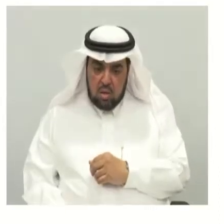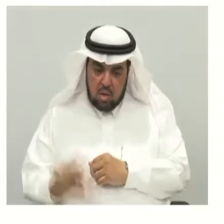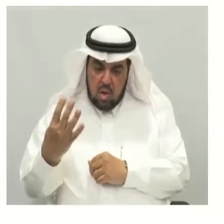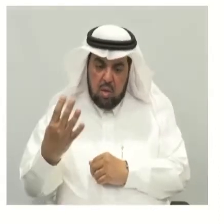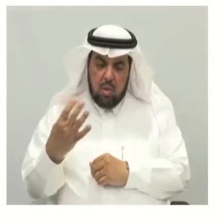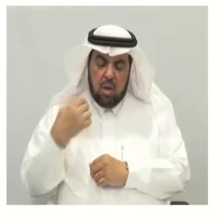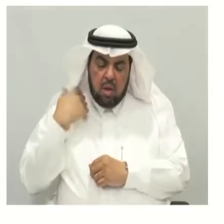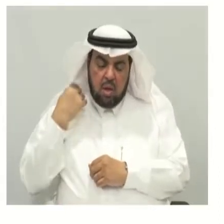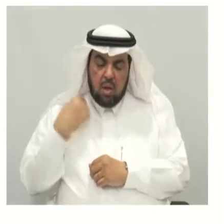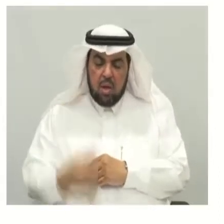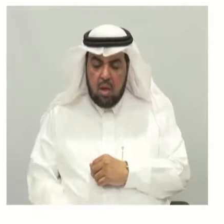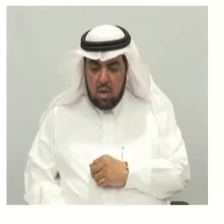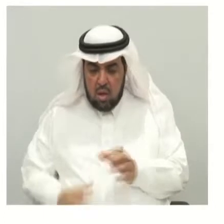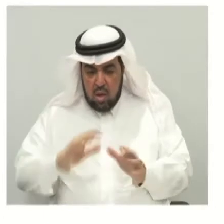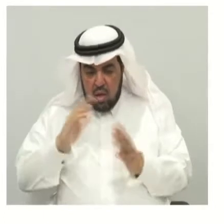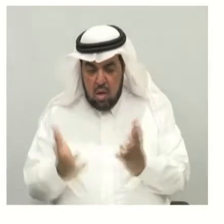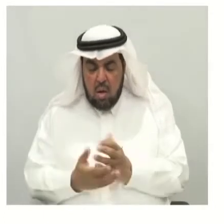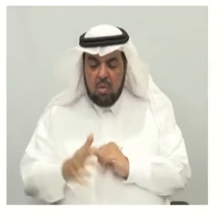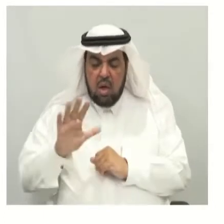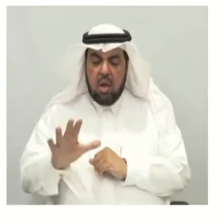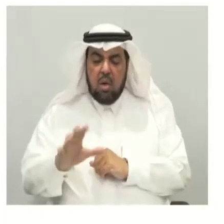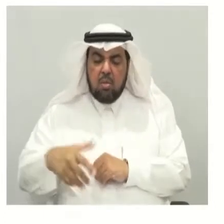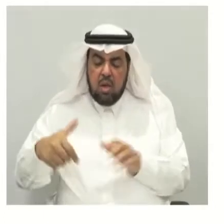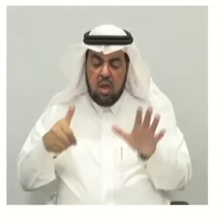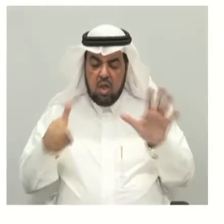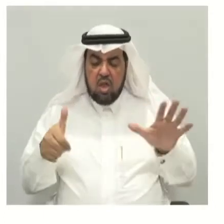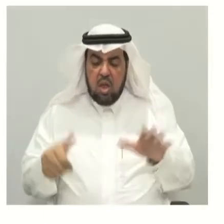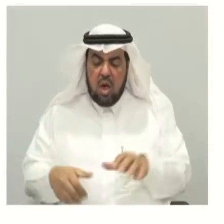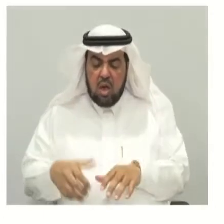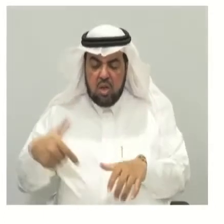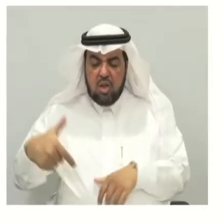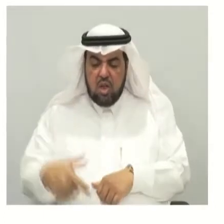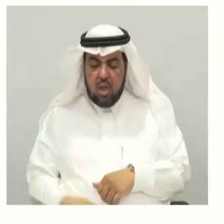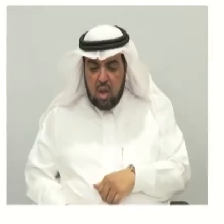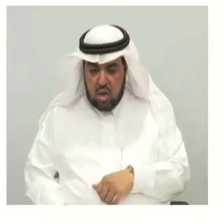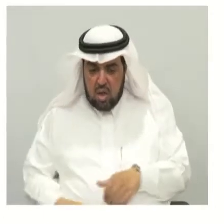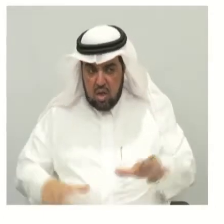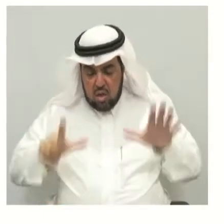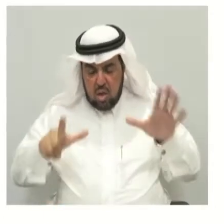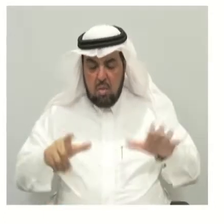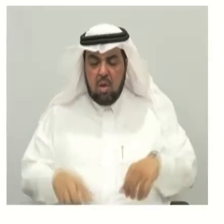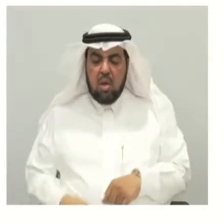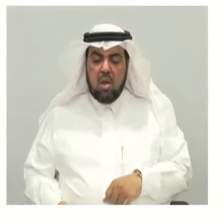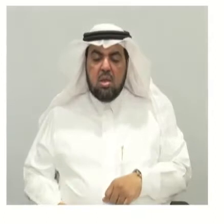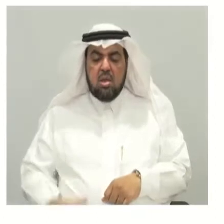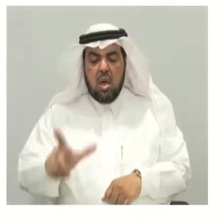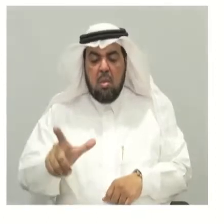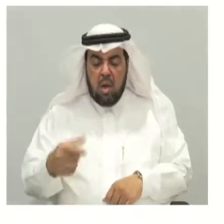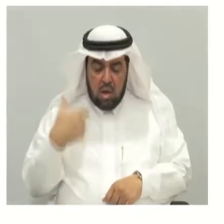أربعة. الخامسة عشر فقط خمسة، السادسة عشر ستة، السابعة عشر